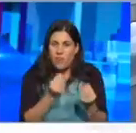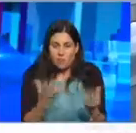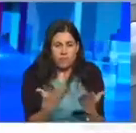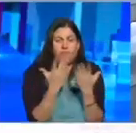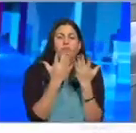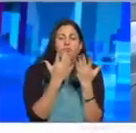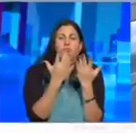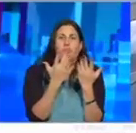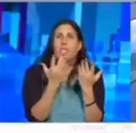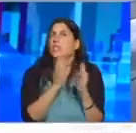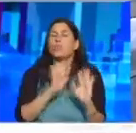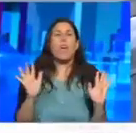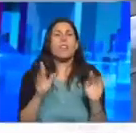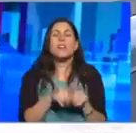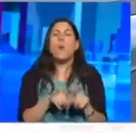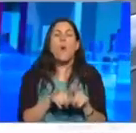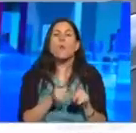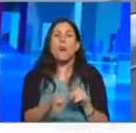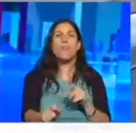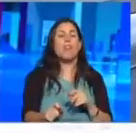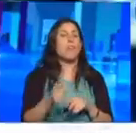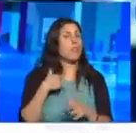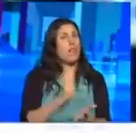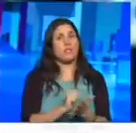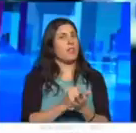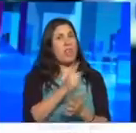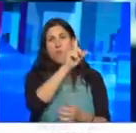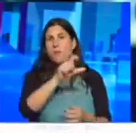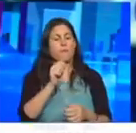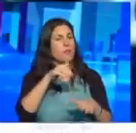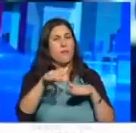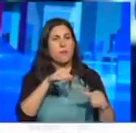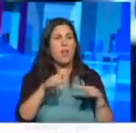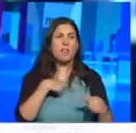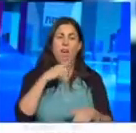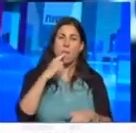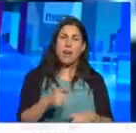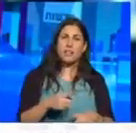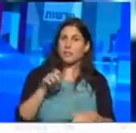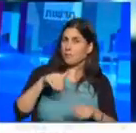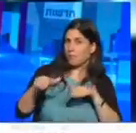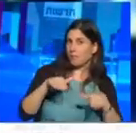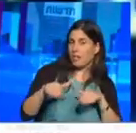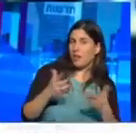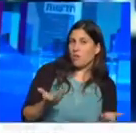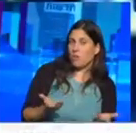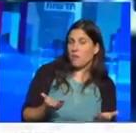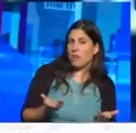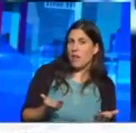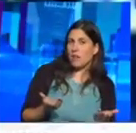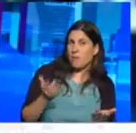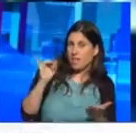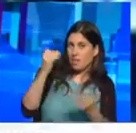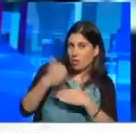העיניים, שאין פה איזושהי יד מכוונת, אני חס וחלילה לא מאשימה את ראש הממשלה, ואני אומרת שכל ההתעסקות הזאת... ראש הממשלה מפחדת ידיעות אחרונות?